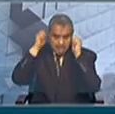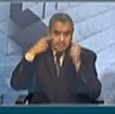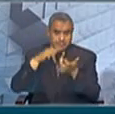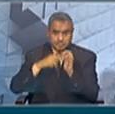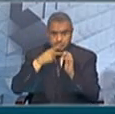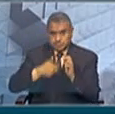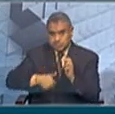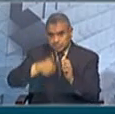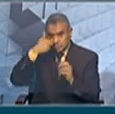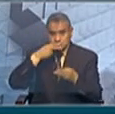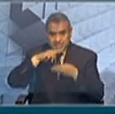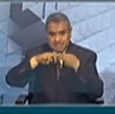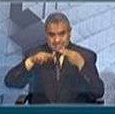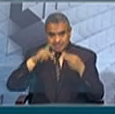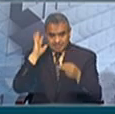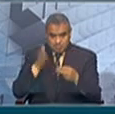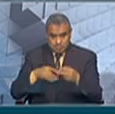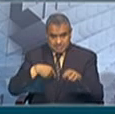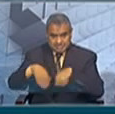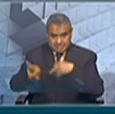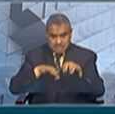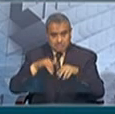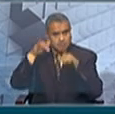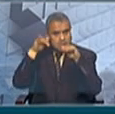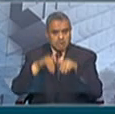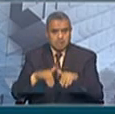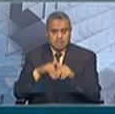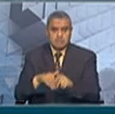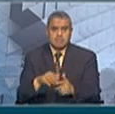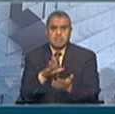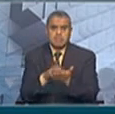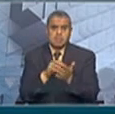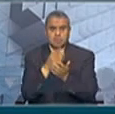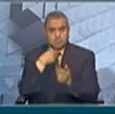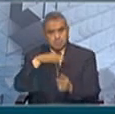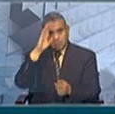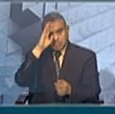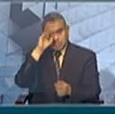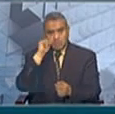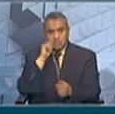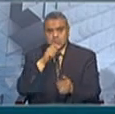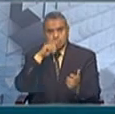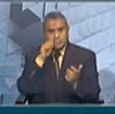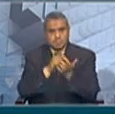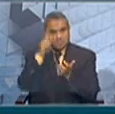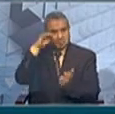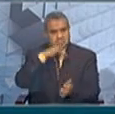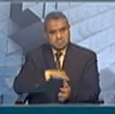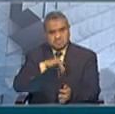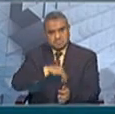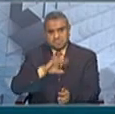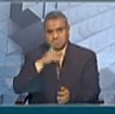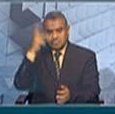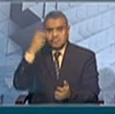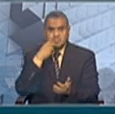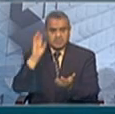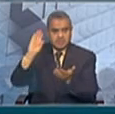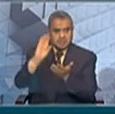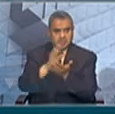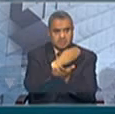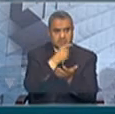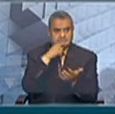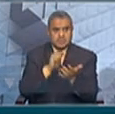تسوية سياسية للأزمة الليبية؟ شكرا لحضرتك. بتصور أنه ده اجتماع